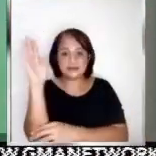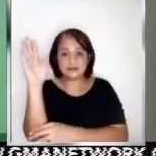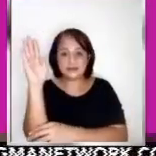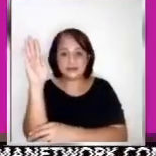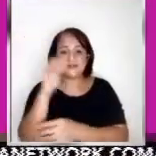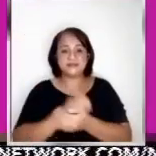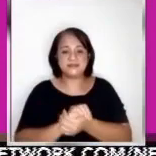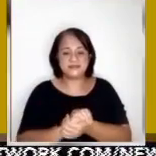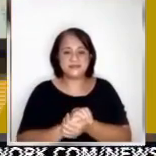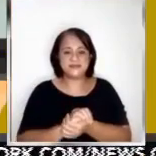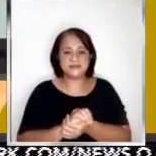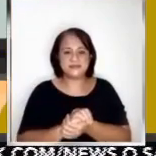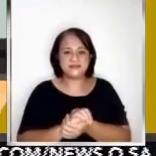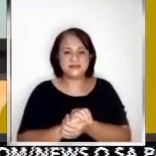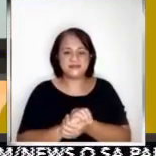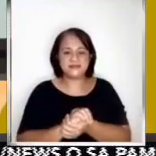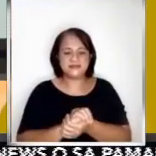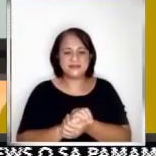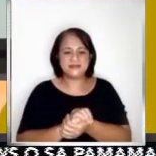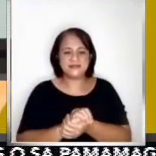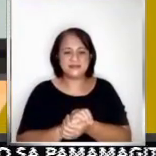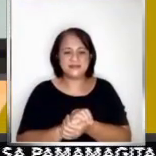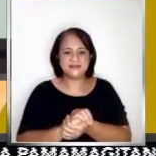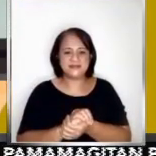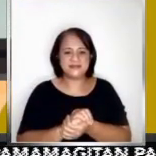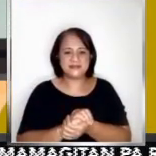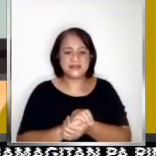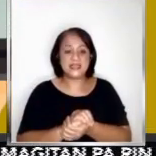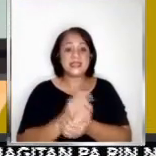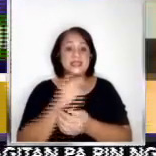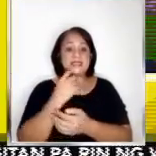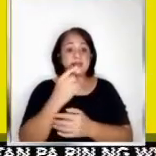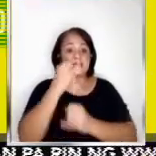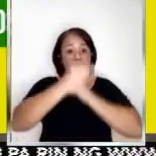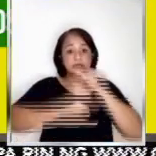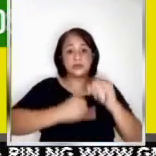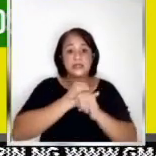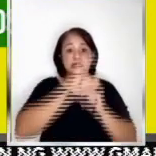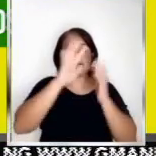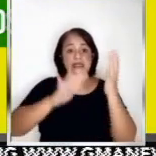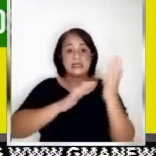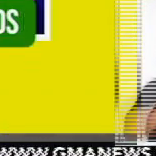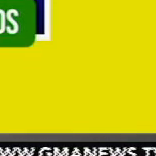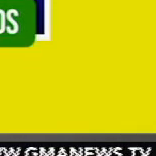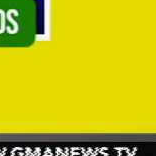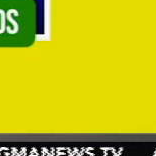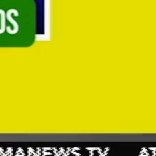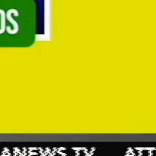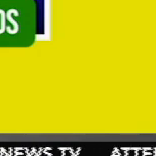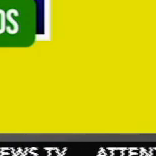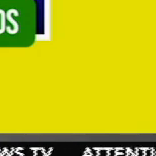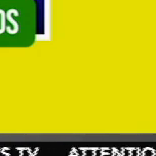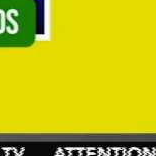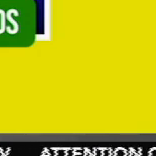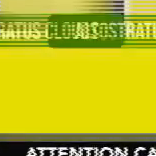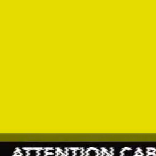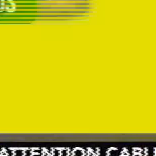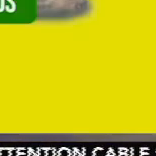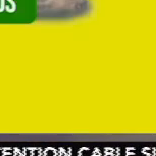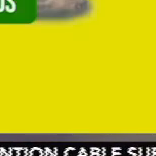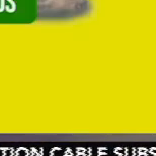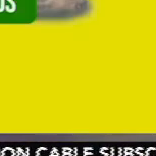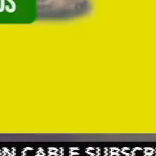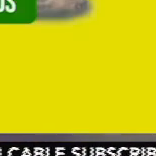Hello guys! Ayon sa International Cloud Atlas ng World Meteorological Organization, may 10 uri daw